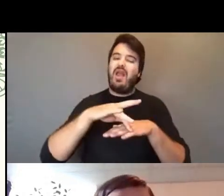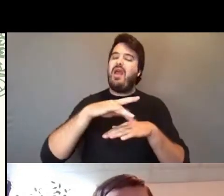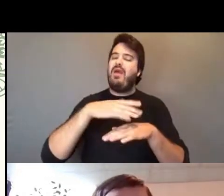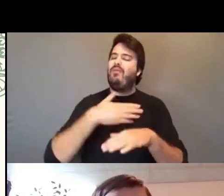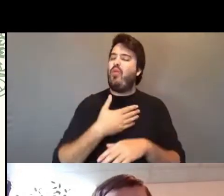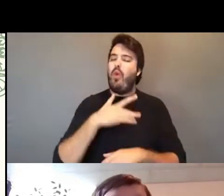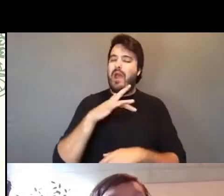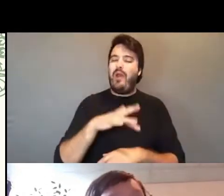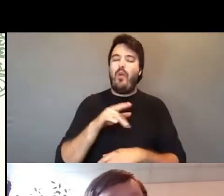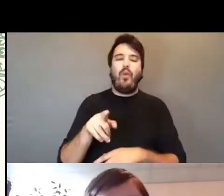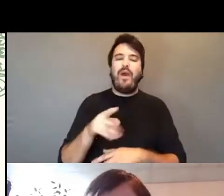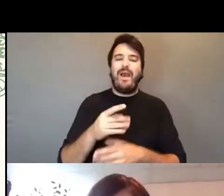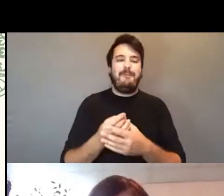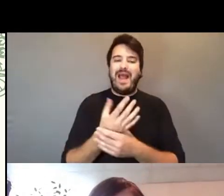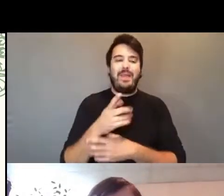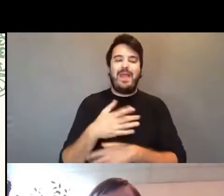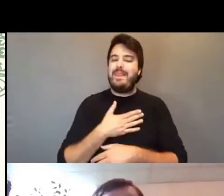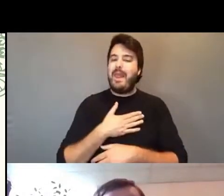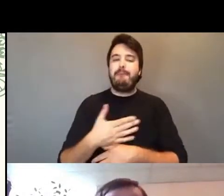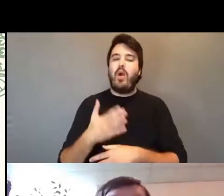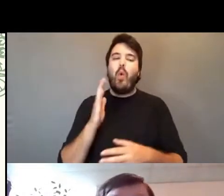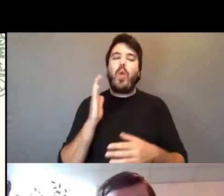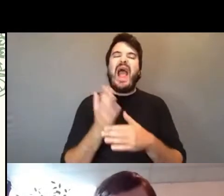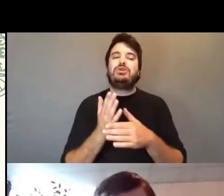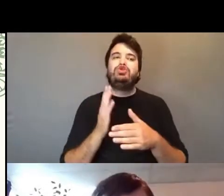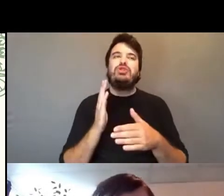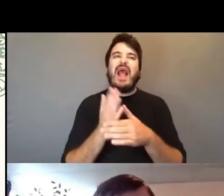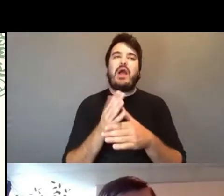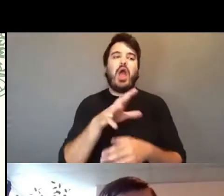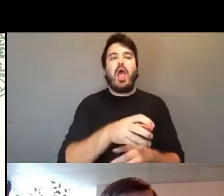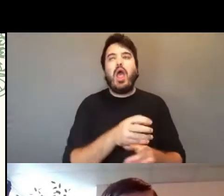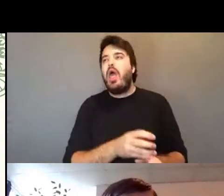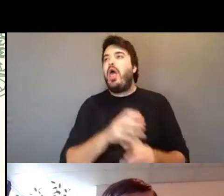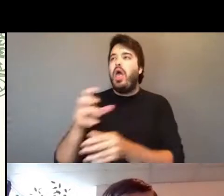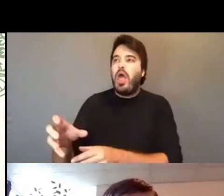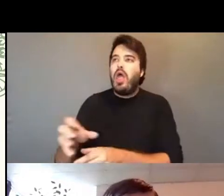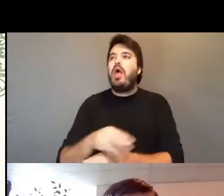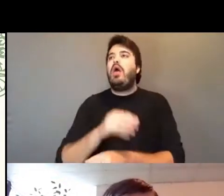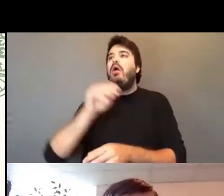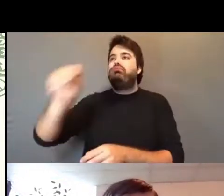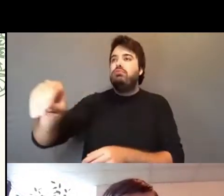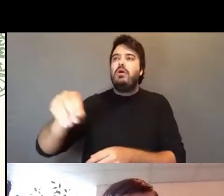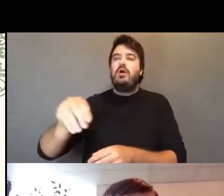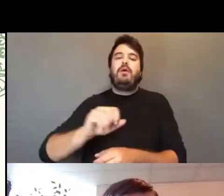plante qui n'aime pas se faire déranger. Elle n'aime pas ça se faire rempoter. Alors,